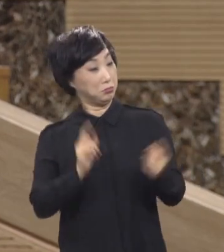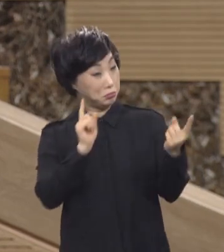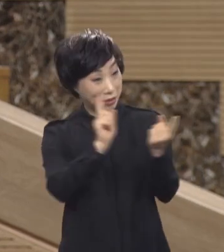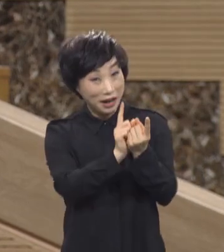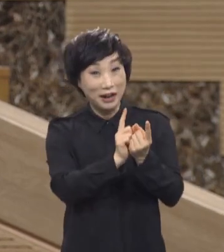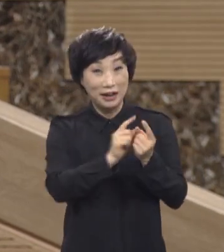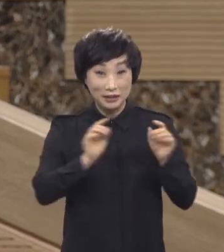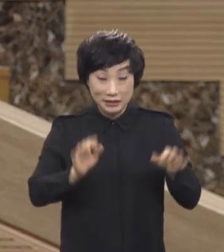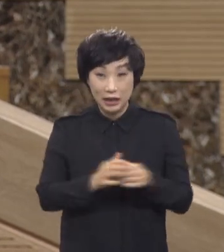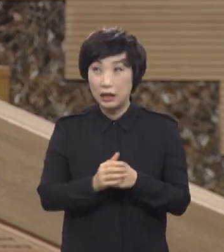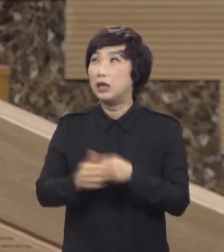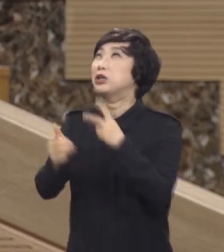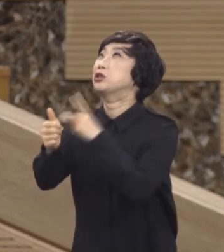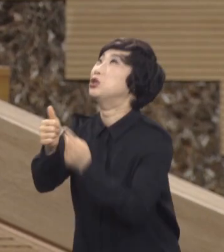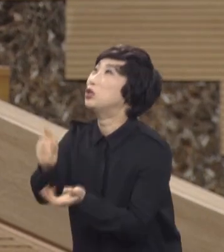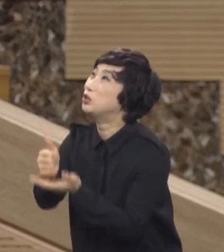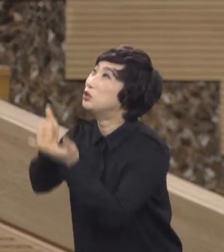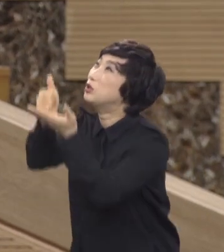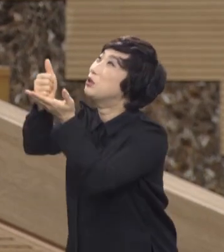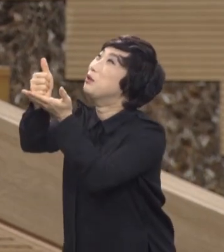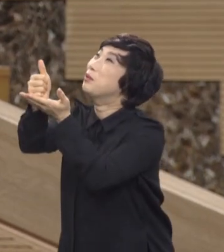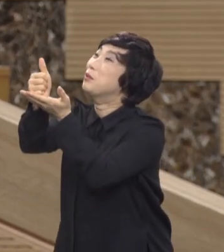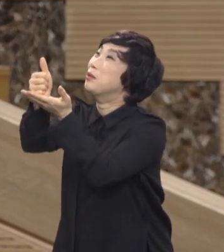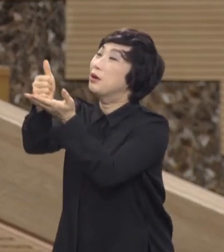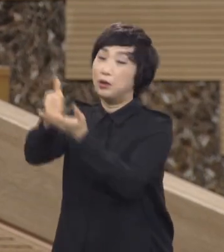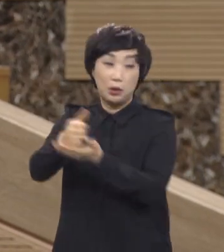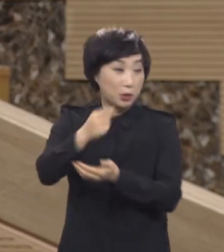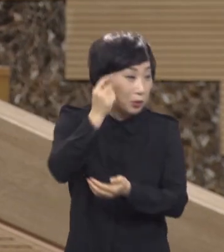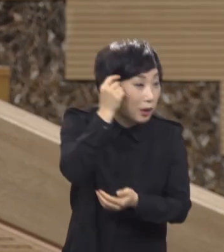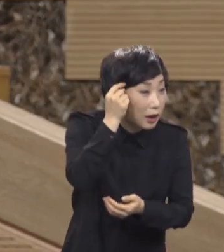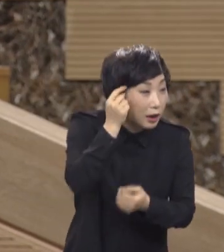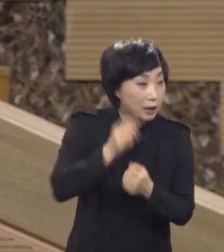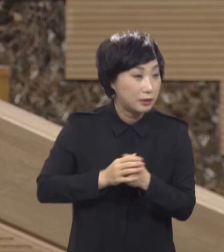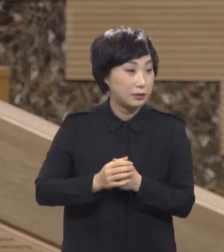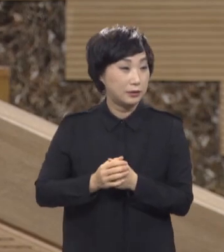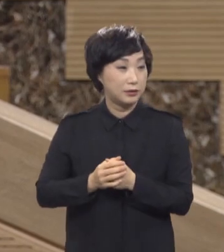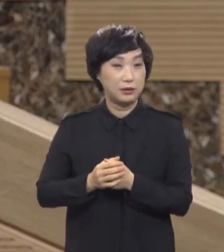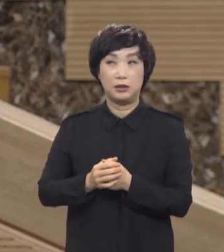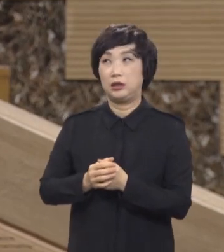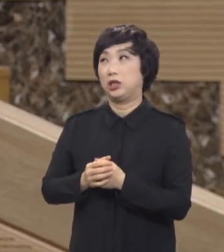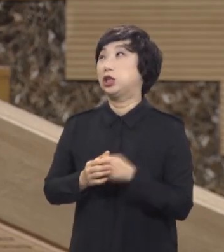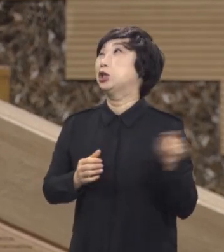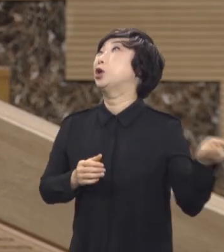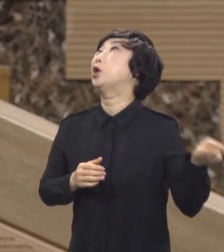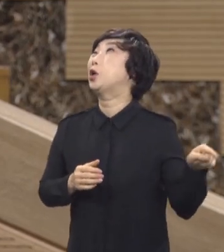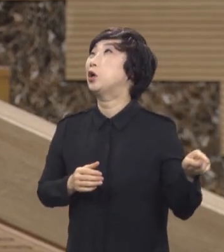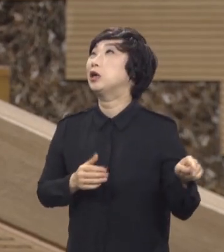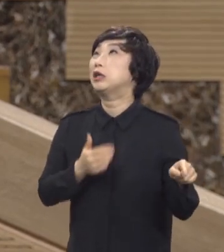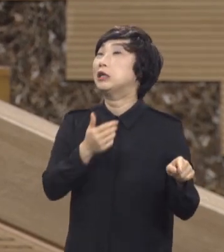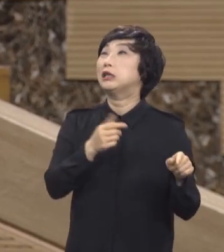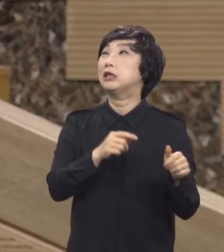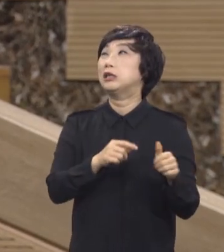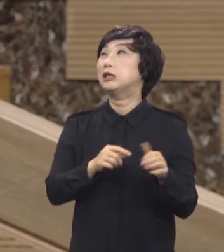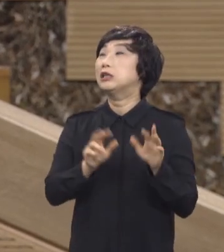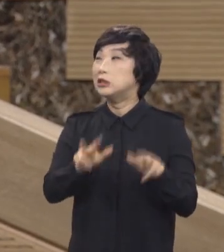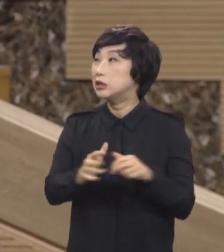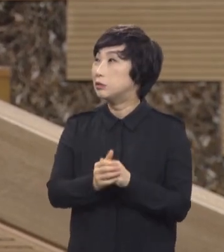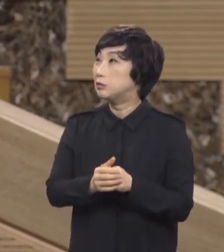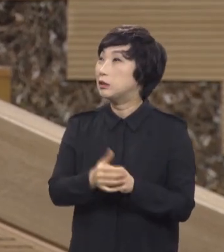선생님 무슨 얘기냐 지금 나사로가 병 들어서요